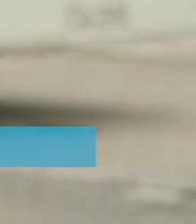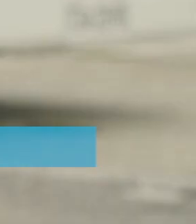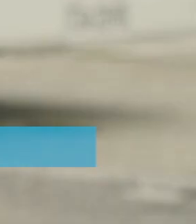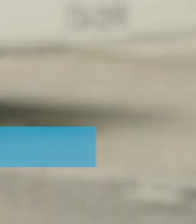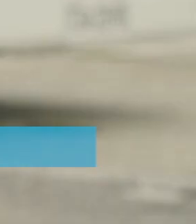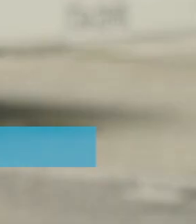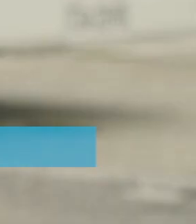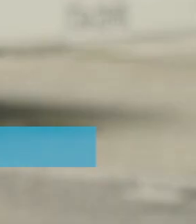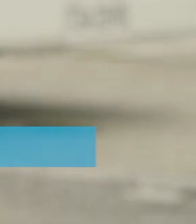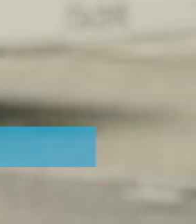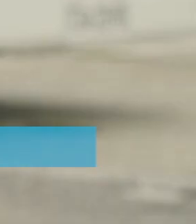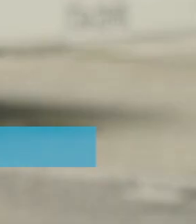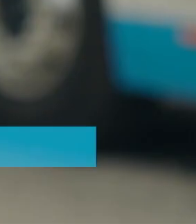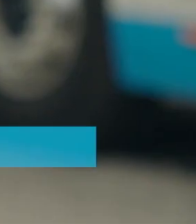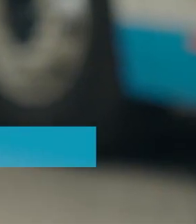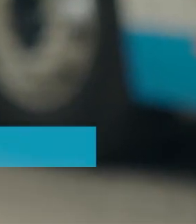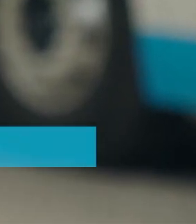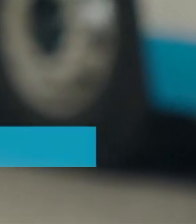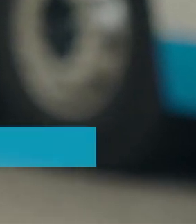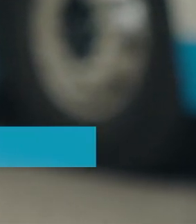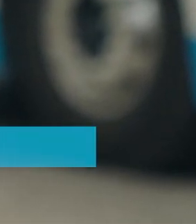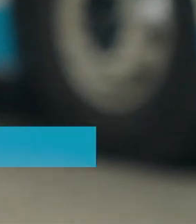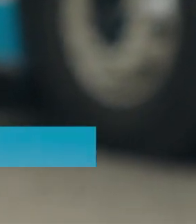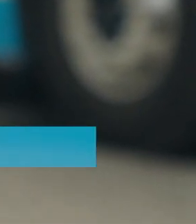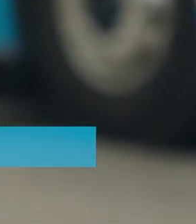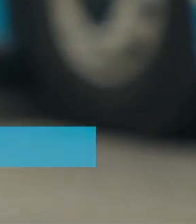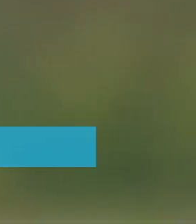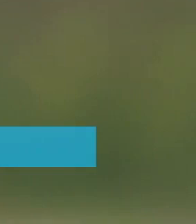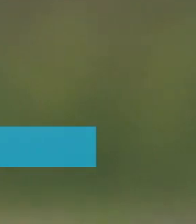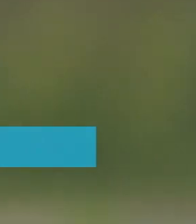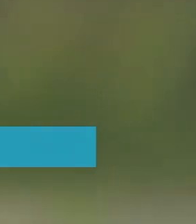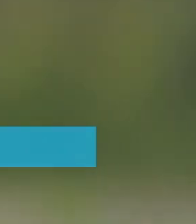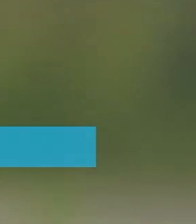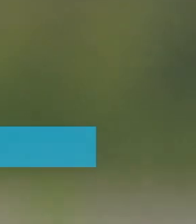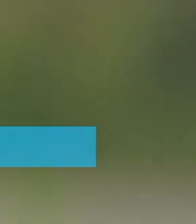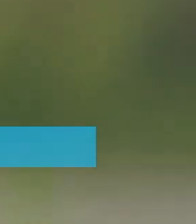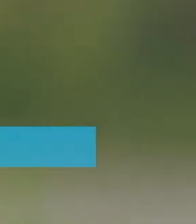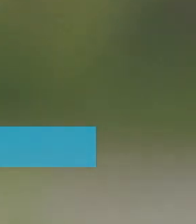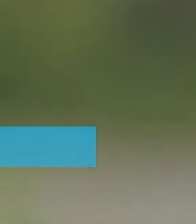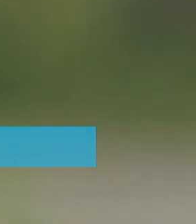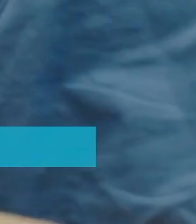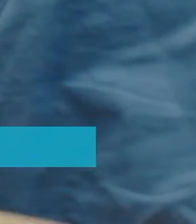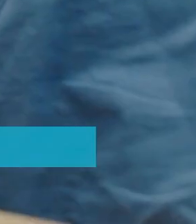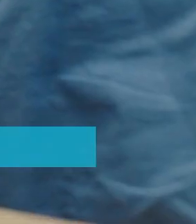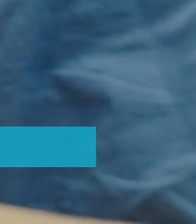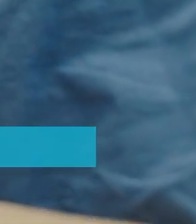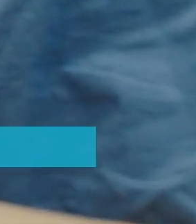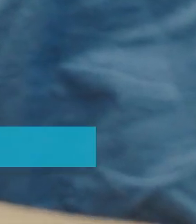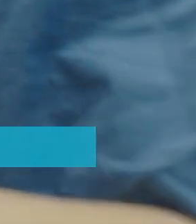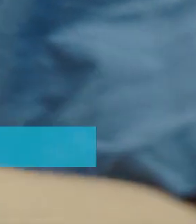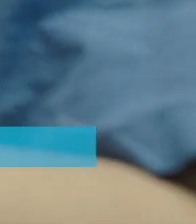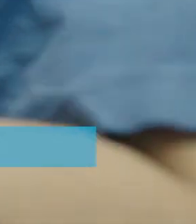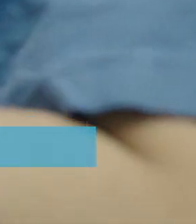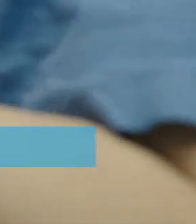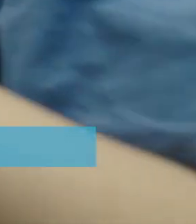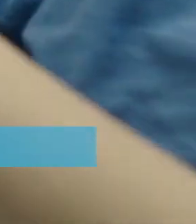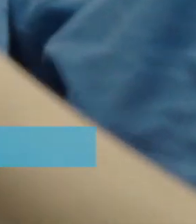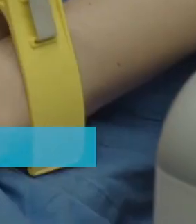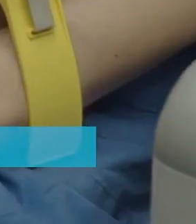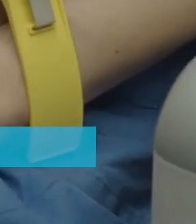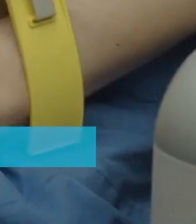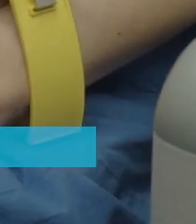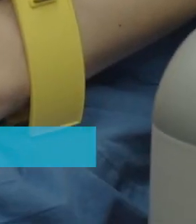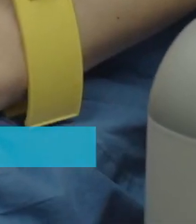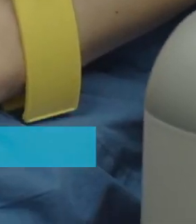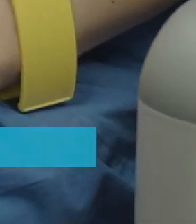평소에 근무를 하면서 어느 정도 스트레스가 쌓였다는 느낌을 받았었는데 오늘 직접 설문을